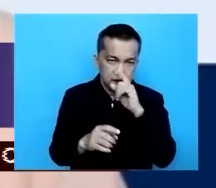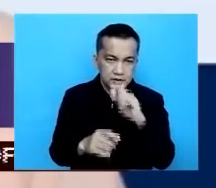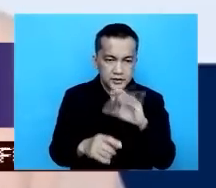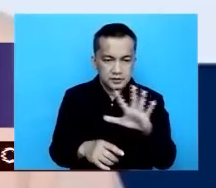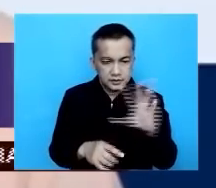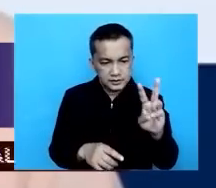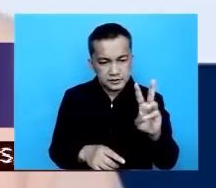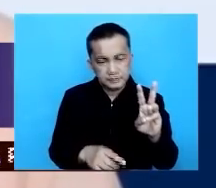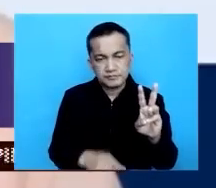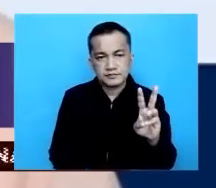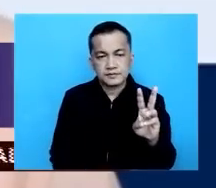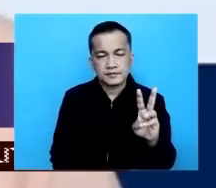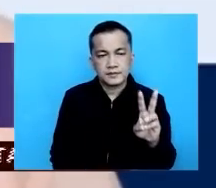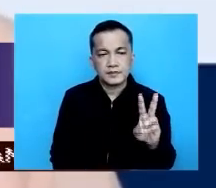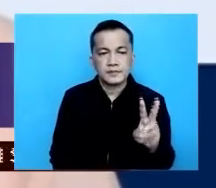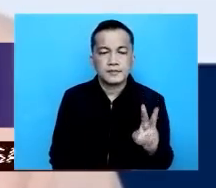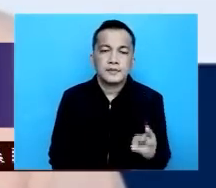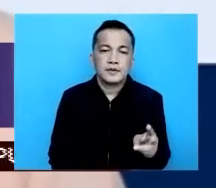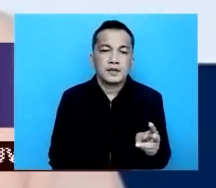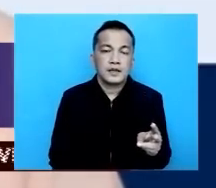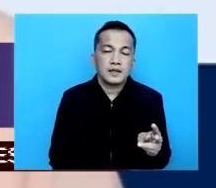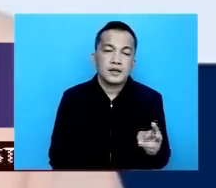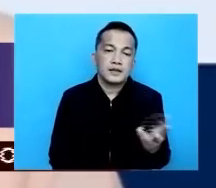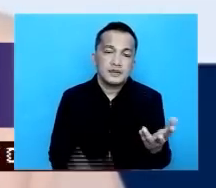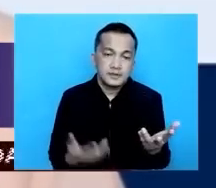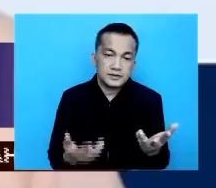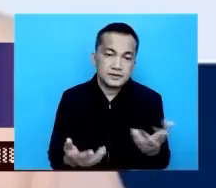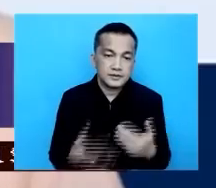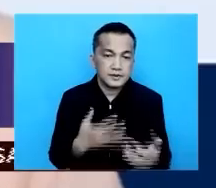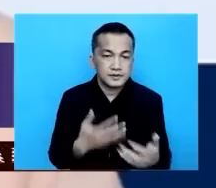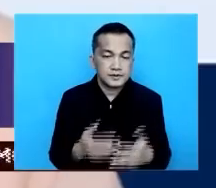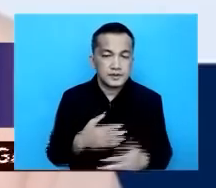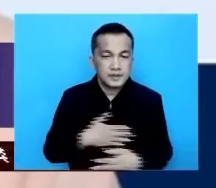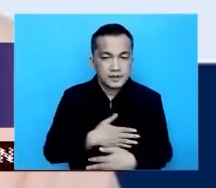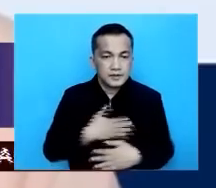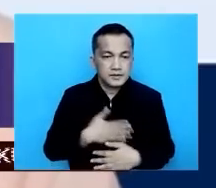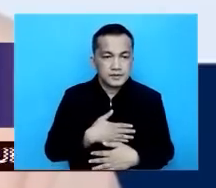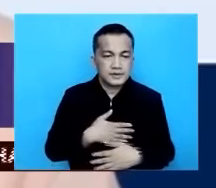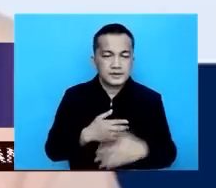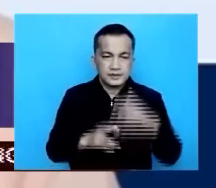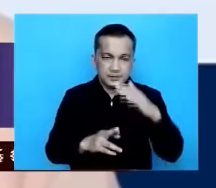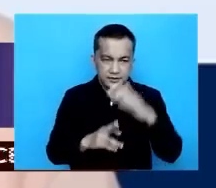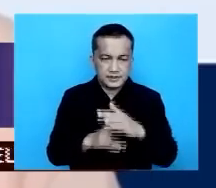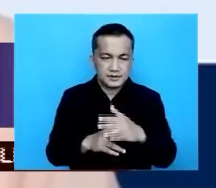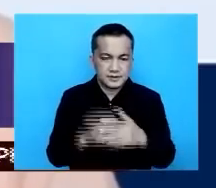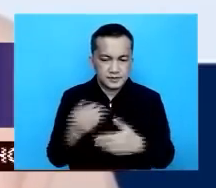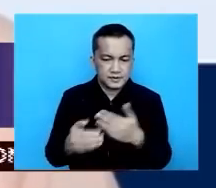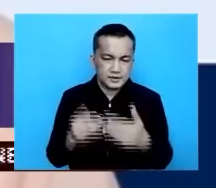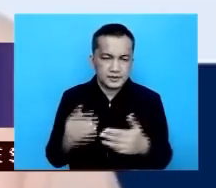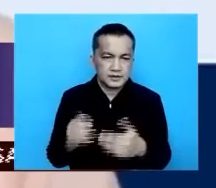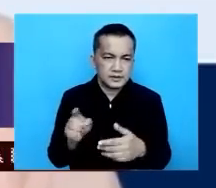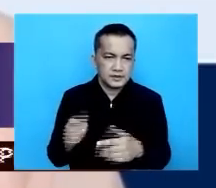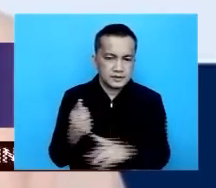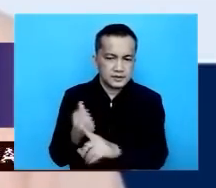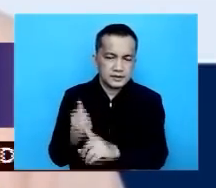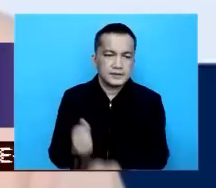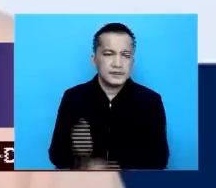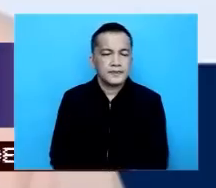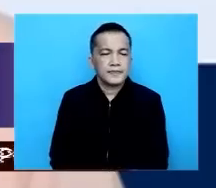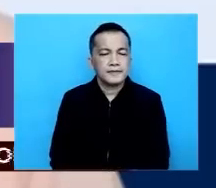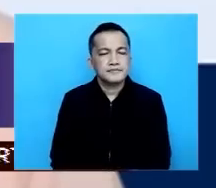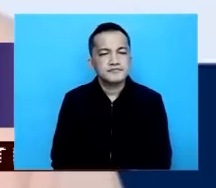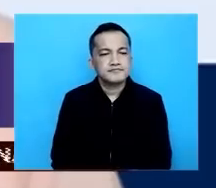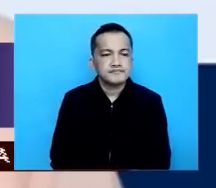so kahit papaano ay ma-enjoy nila yung kanilang mga retirement at maasikaso nila yung mga sarili nila